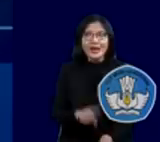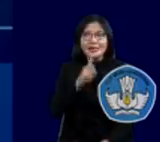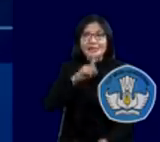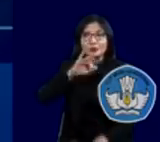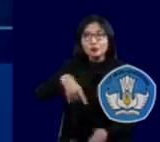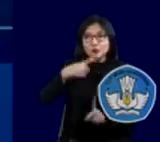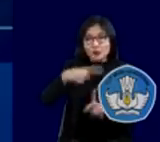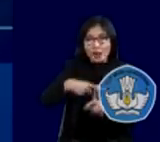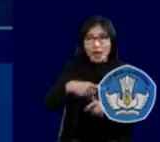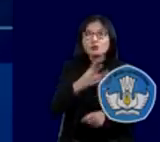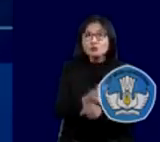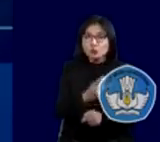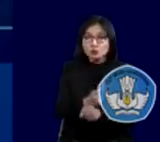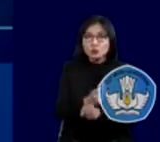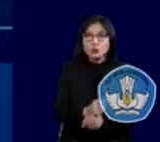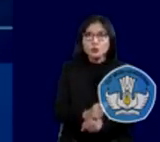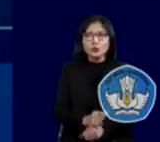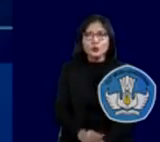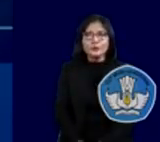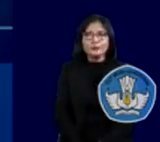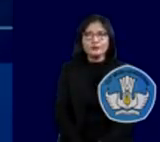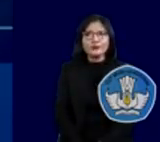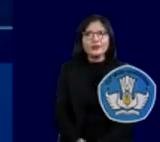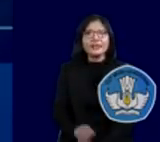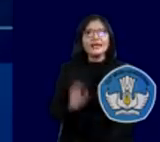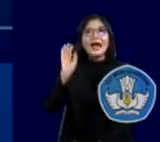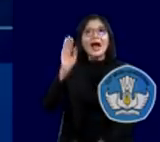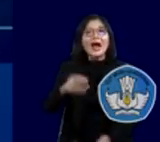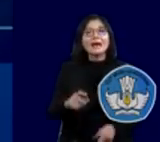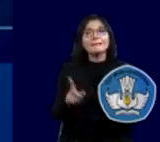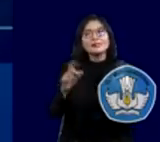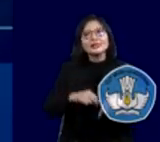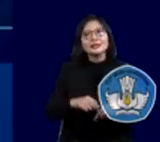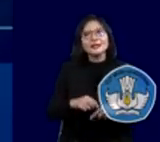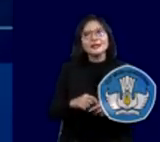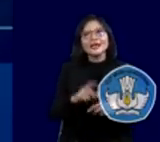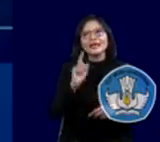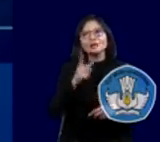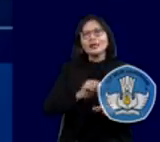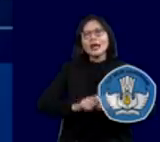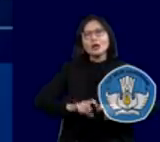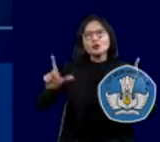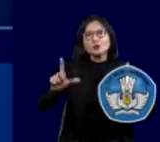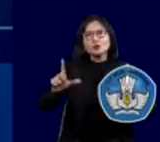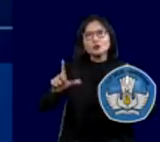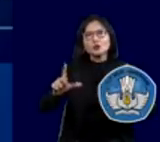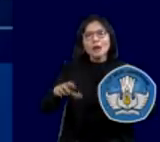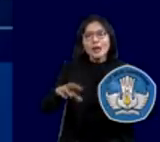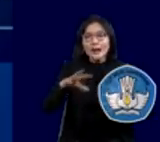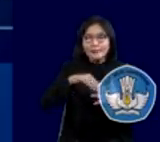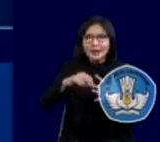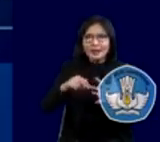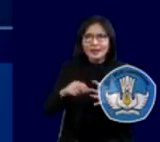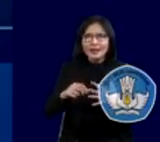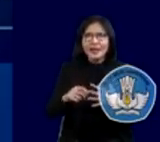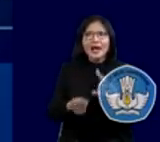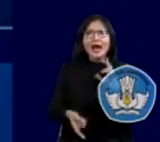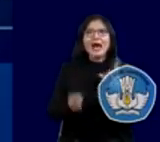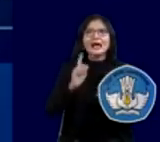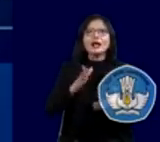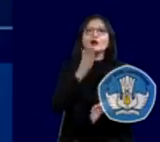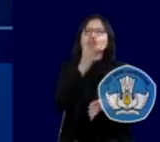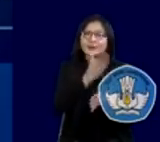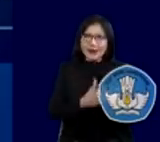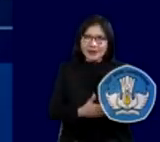juta guru, yang akan menjadi P3K adalah yang lulus seleksi. Jadi kalau yang lulus seleksi cuma sebagian dari itu, itulah yang di